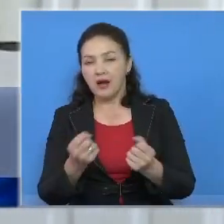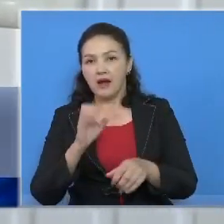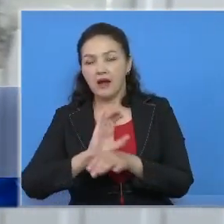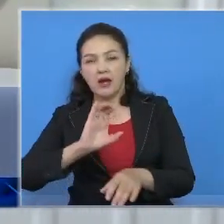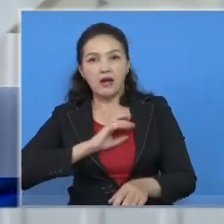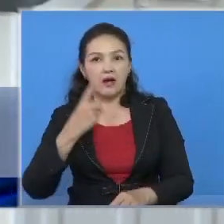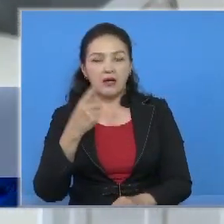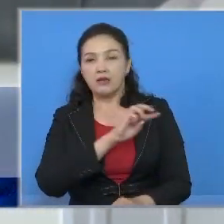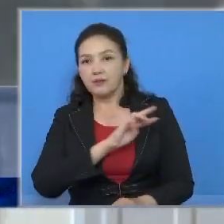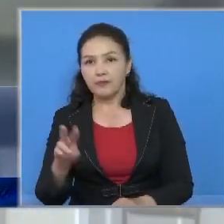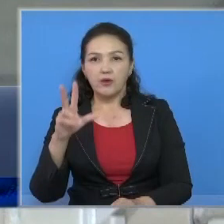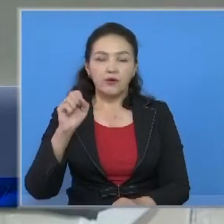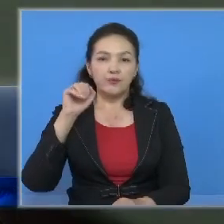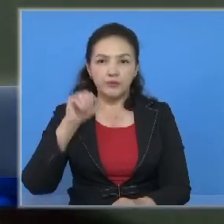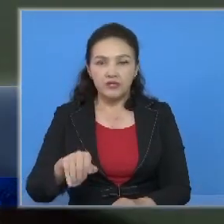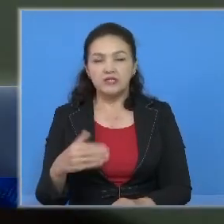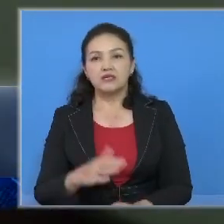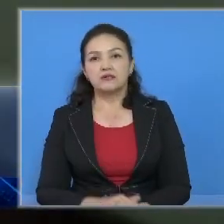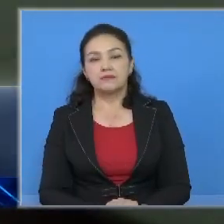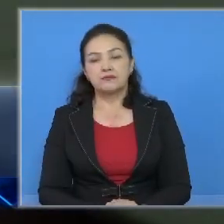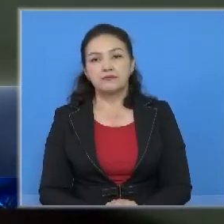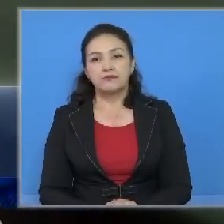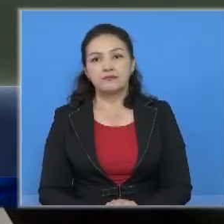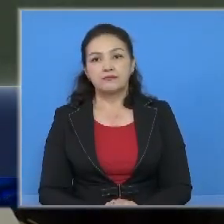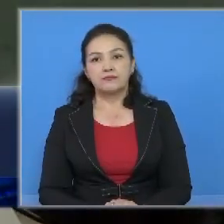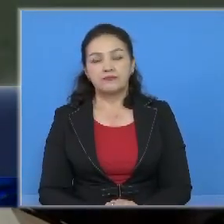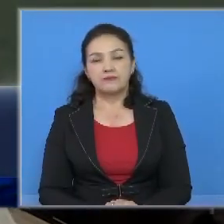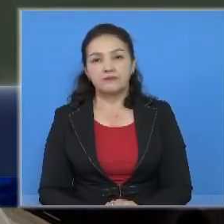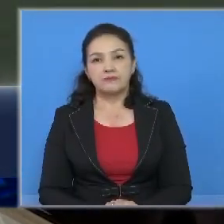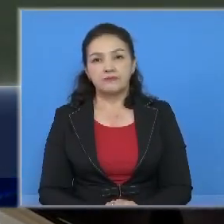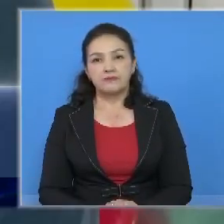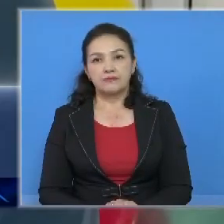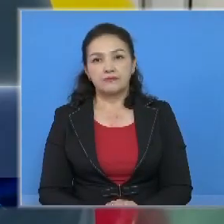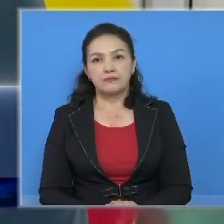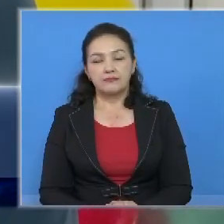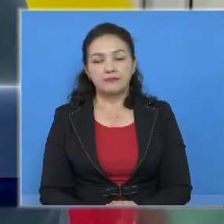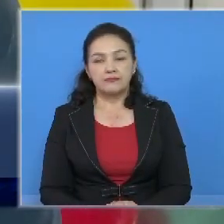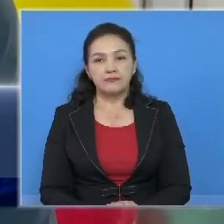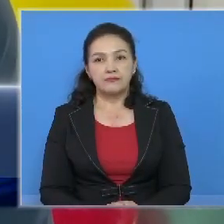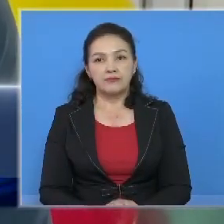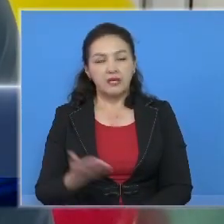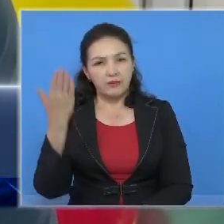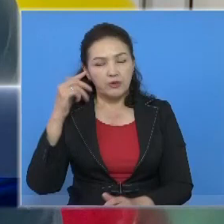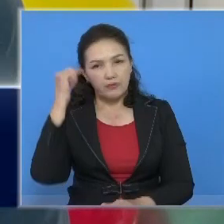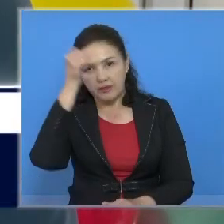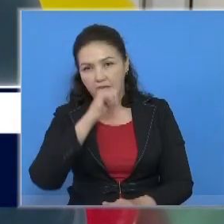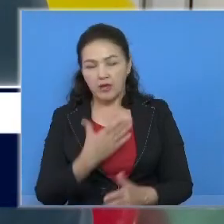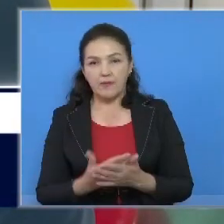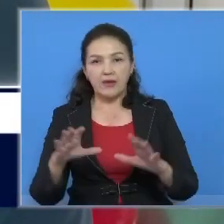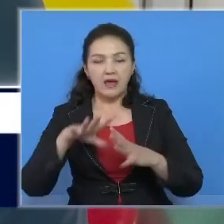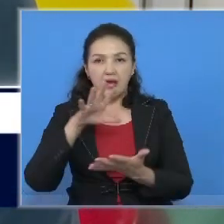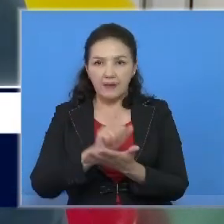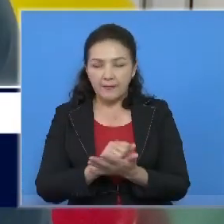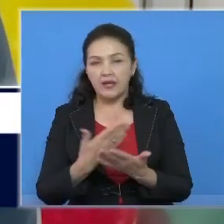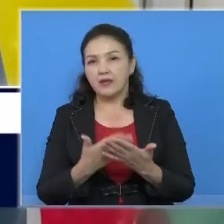Гранд размере 1 млн 380.000 тенге по госпрограмме в прошлом году и обратился в центр